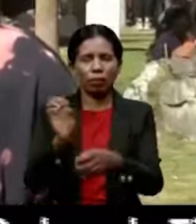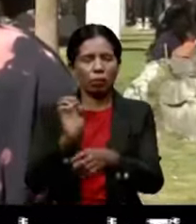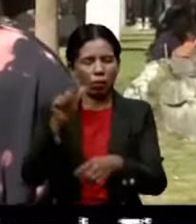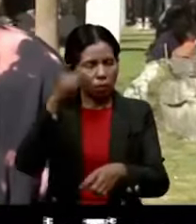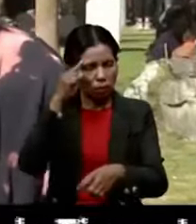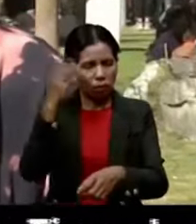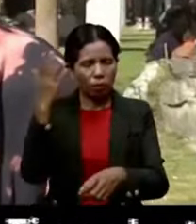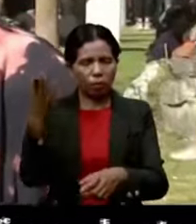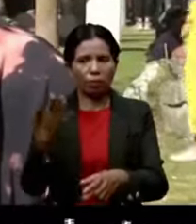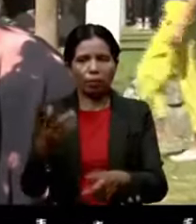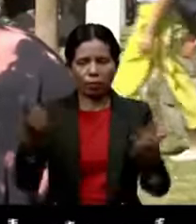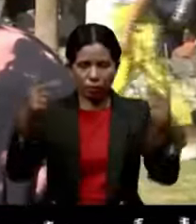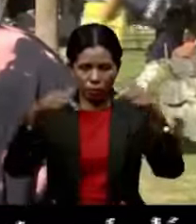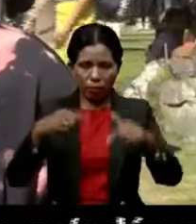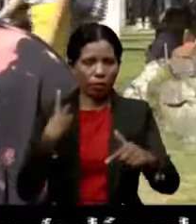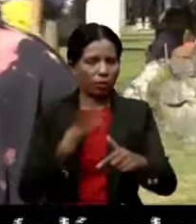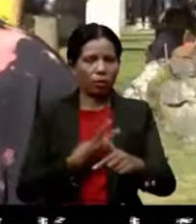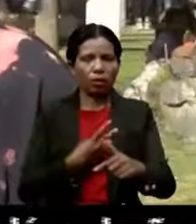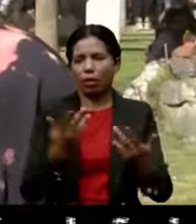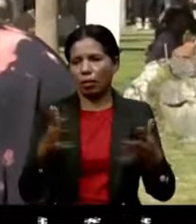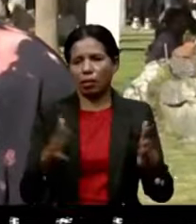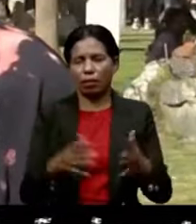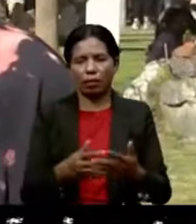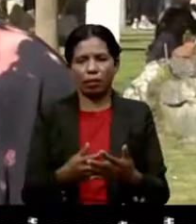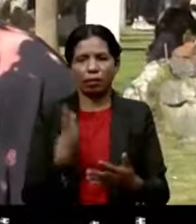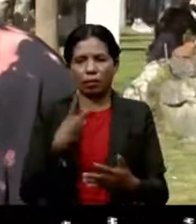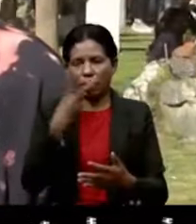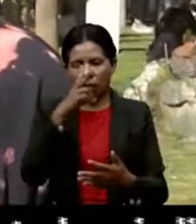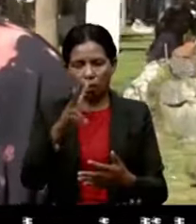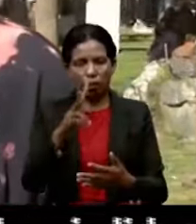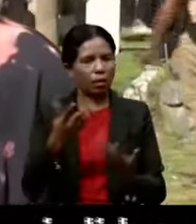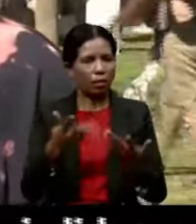wadi mai pilih pali bayi kita lah iya ne mamu kita hari kita